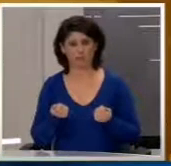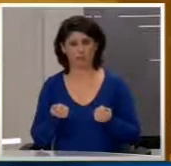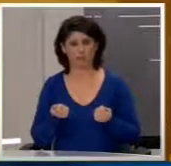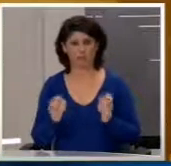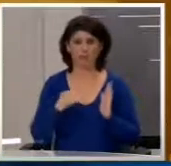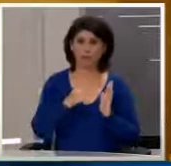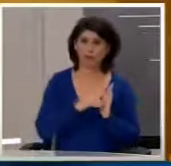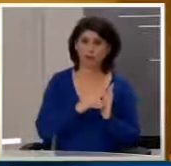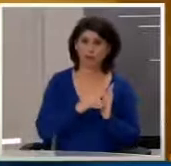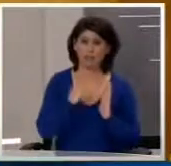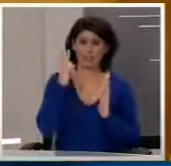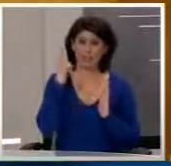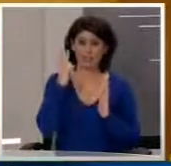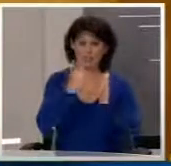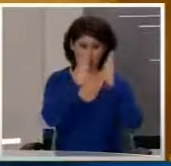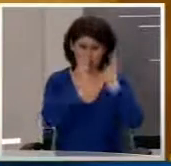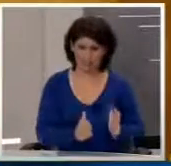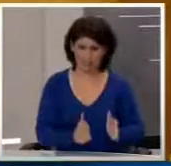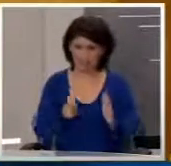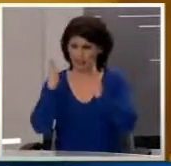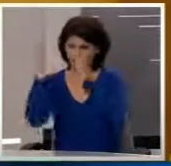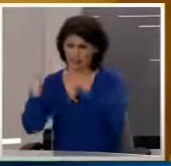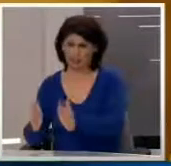Βάζουνε δύο στήλες